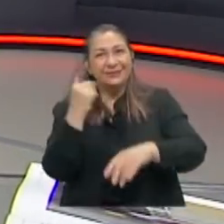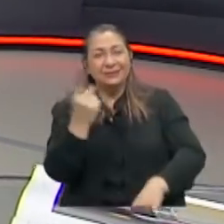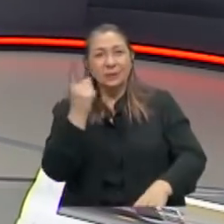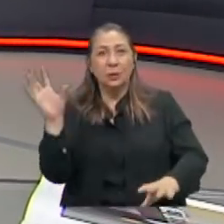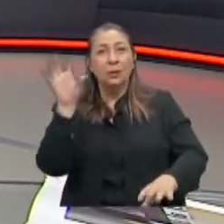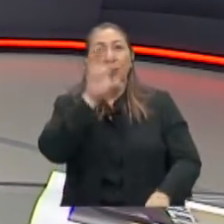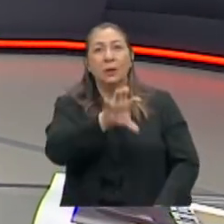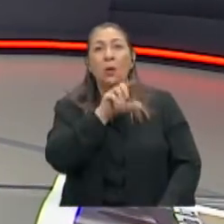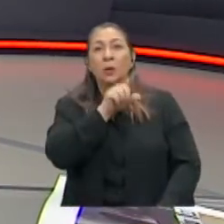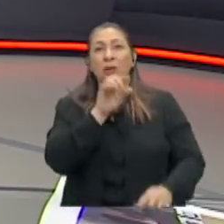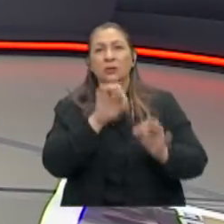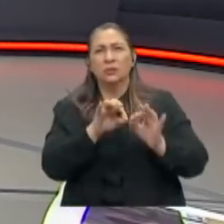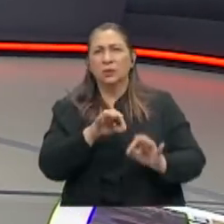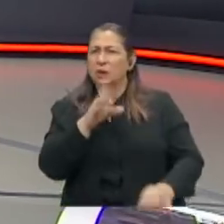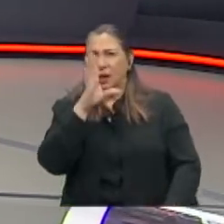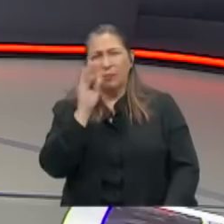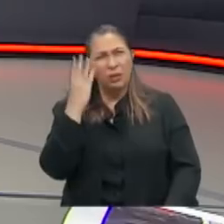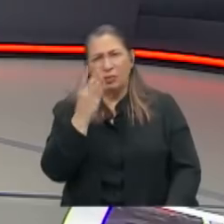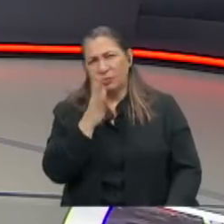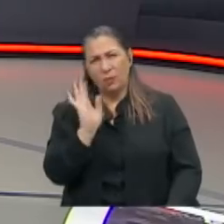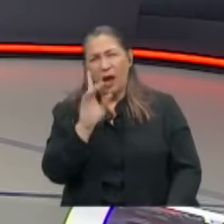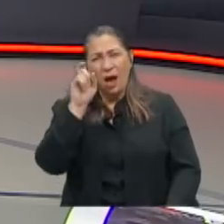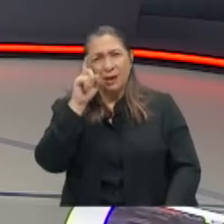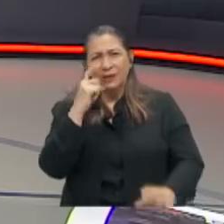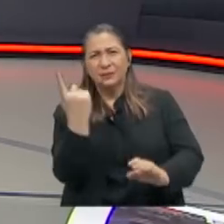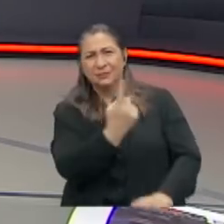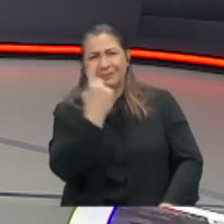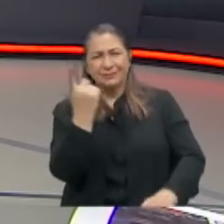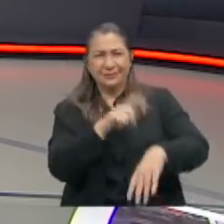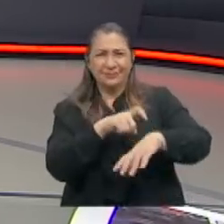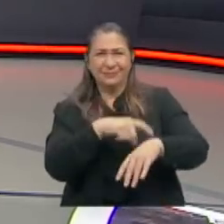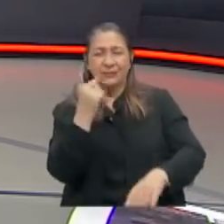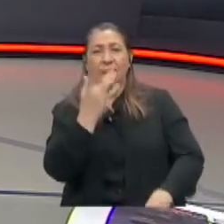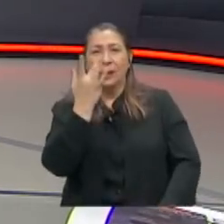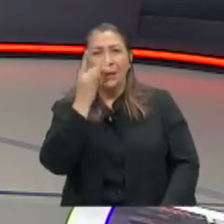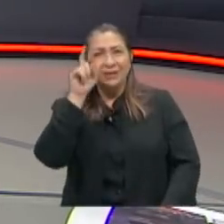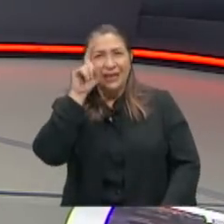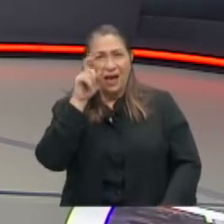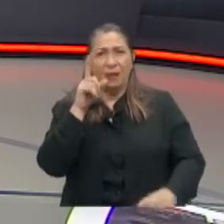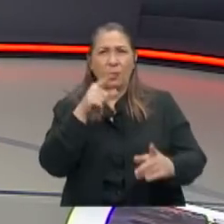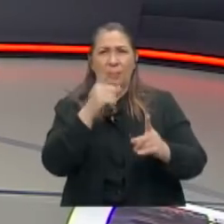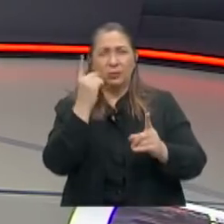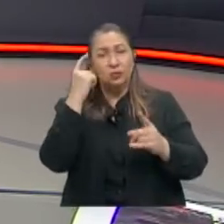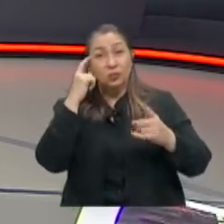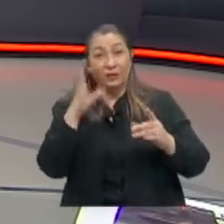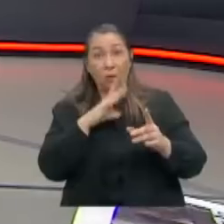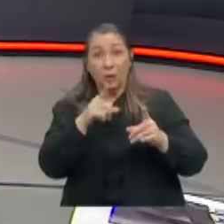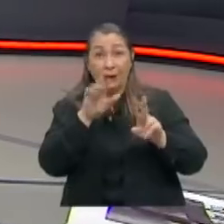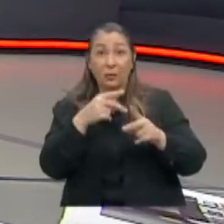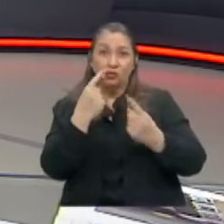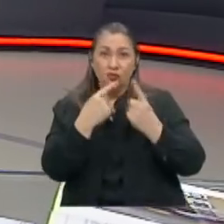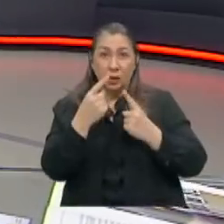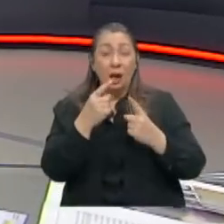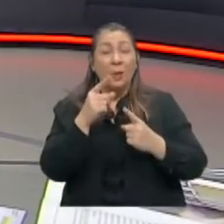taktılar. Neymiş efendim? Oradan tasarruf. Kim anlıyor bilmiyorum akıllı sayaç denen şeyi. İşte yapay zeka falan gibi böyle bir fetiş var. Ondan da